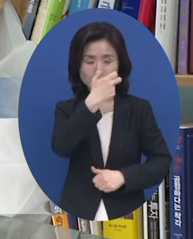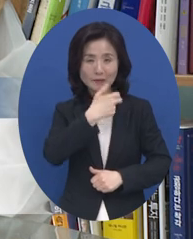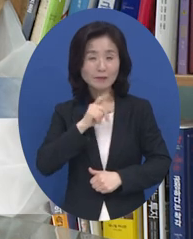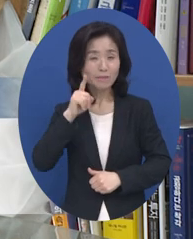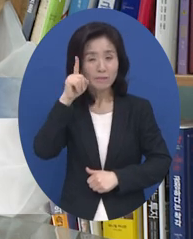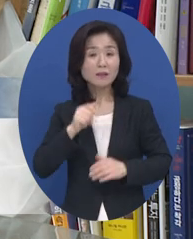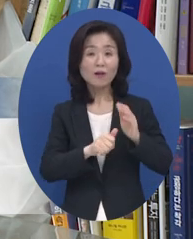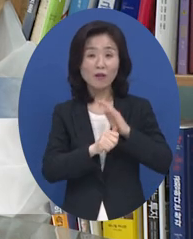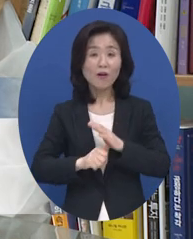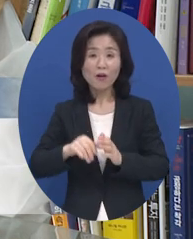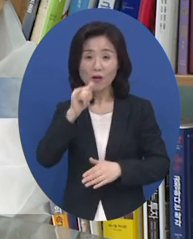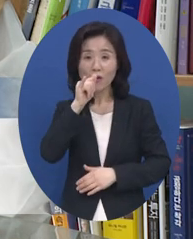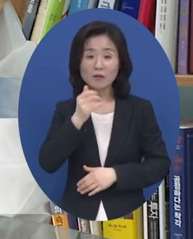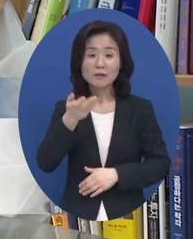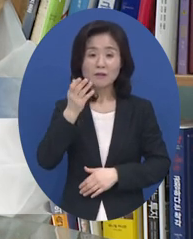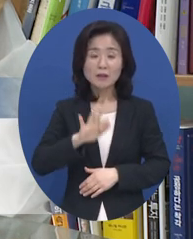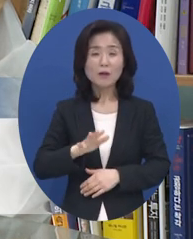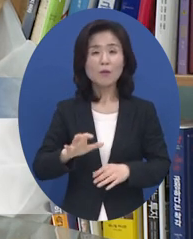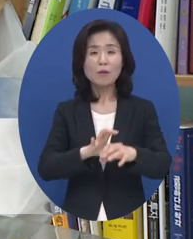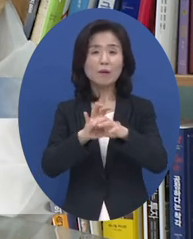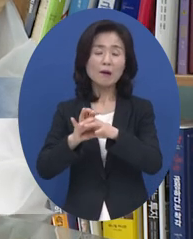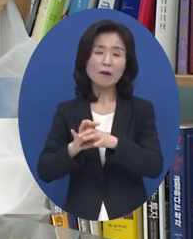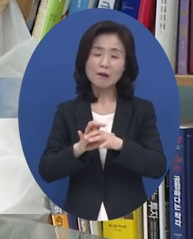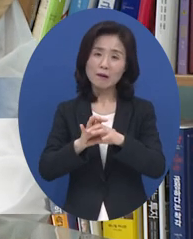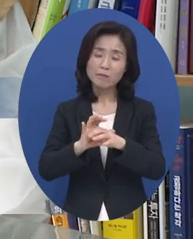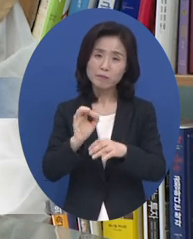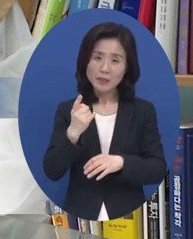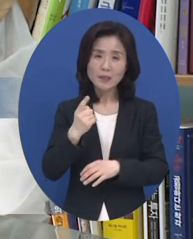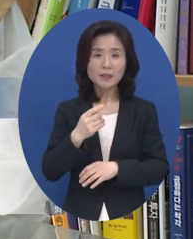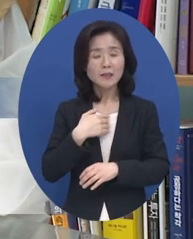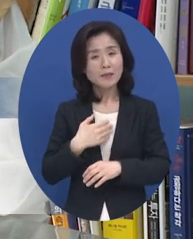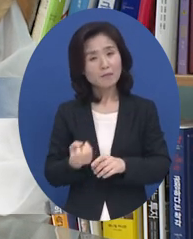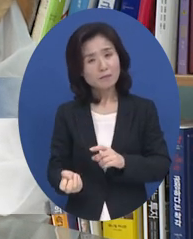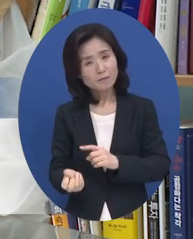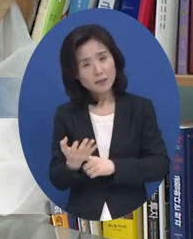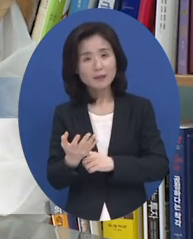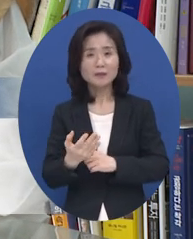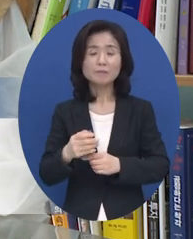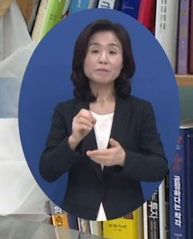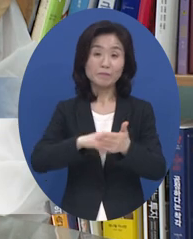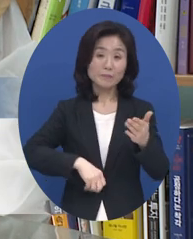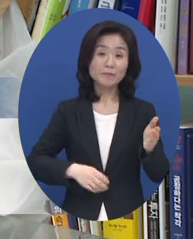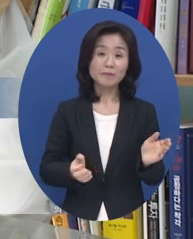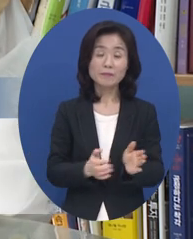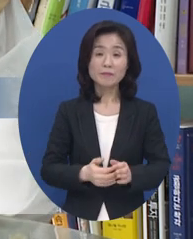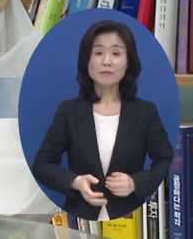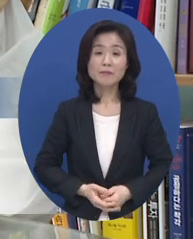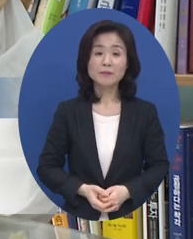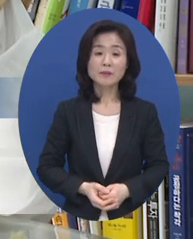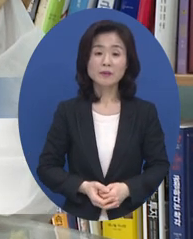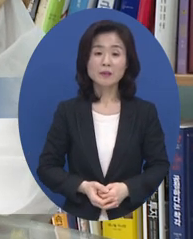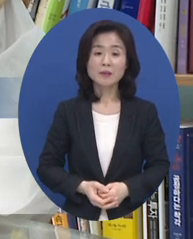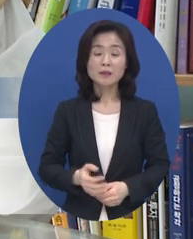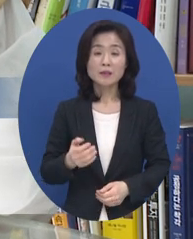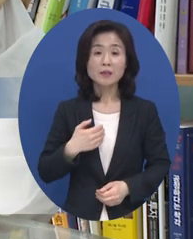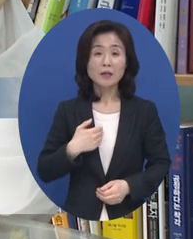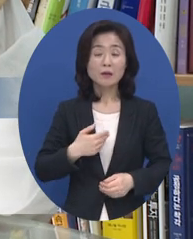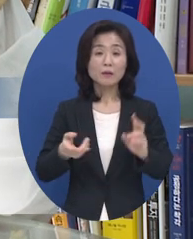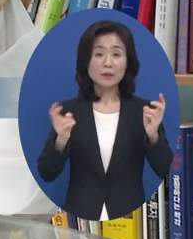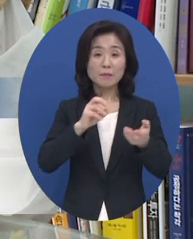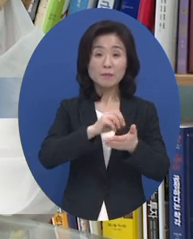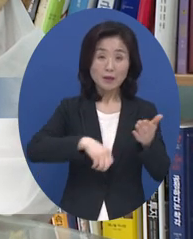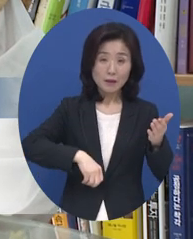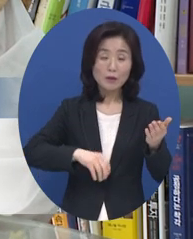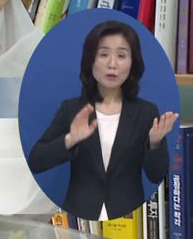견디긴 했었는데 이 코로나 앞에서는 저도 견디기가 더 이상 버티기가 힘들었습니다. 막상 제가